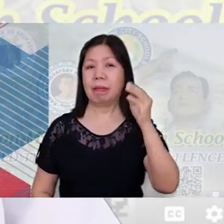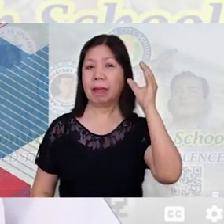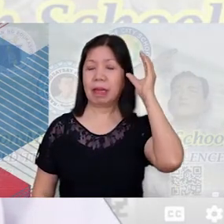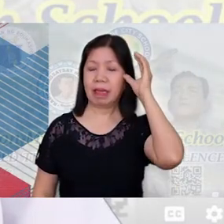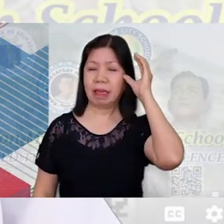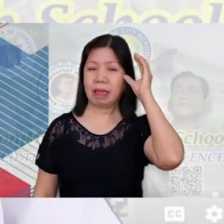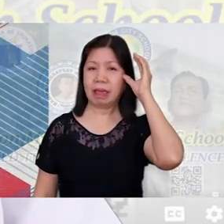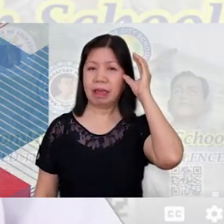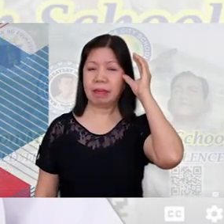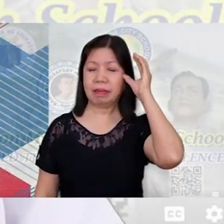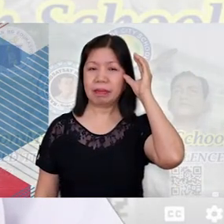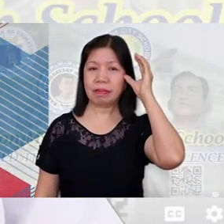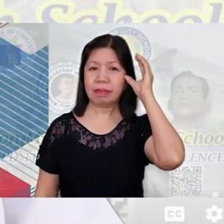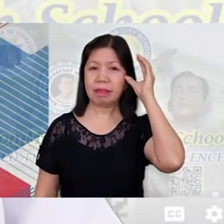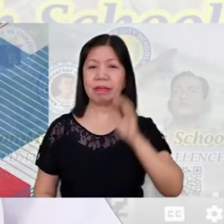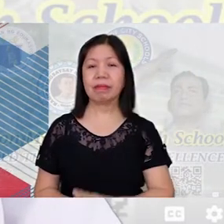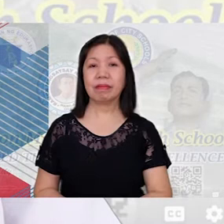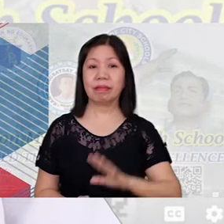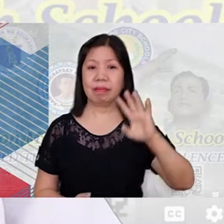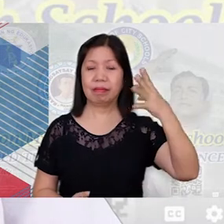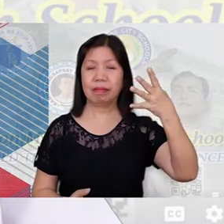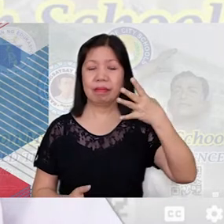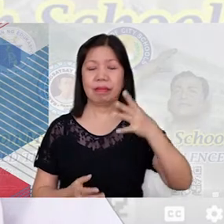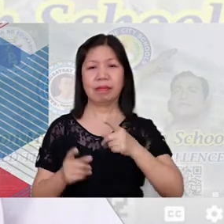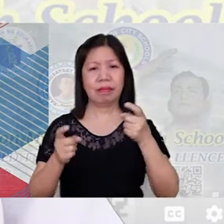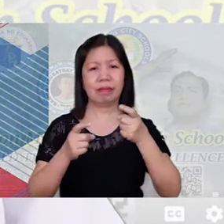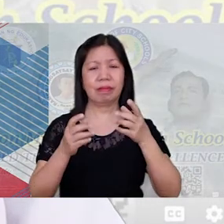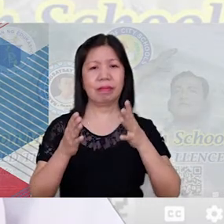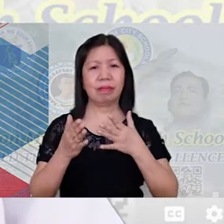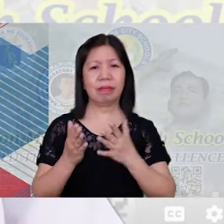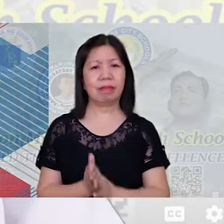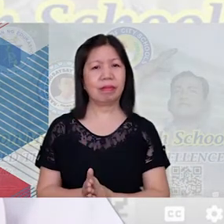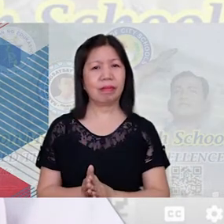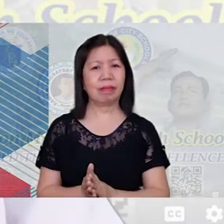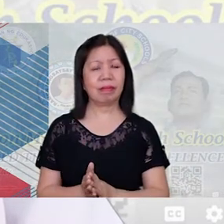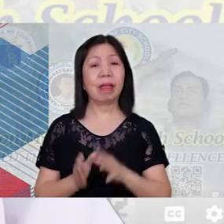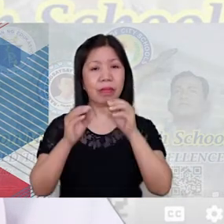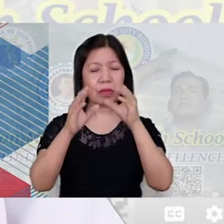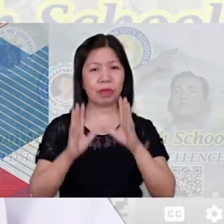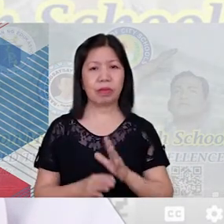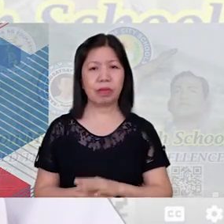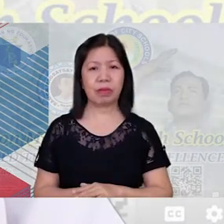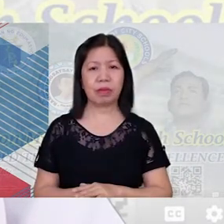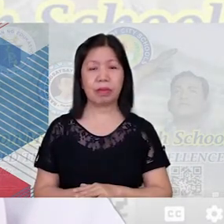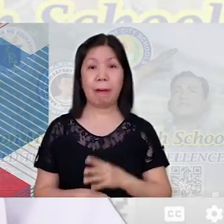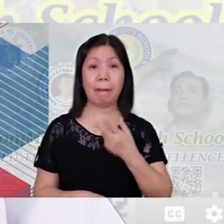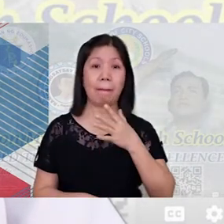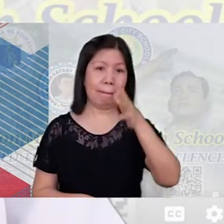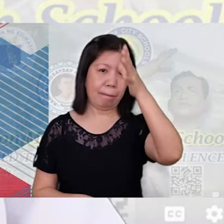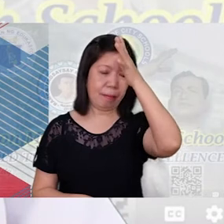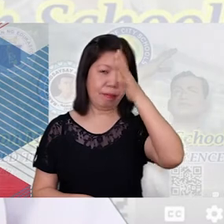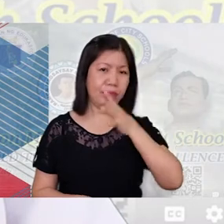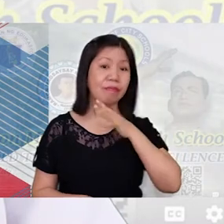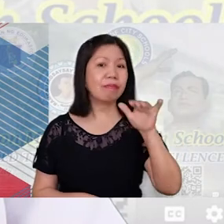Caleja, tagapayo ng Baitang Sampu. Mga puno ng kagawaran, mga guro, mga